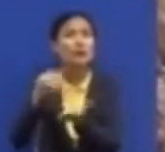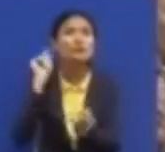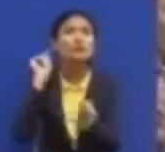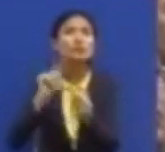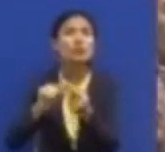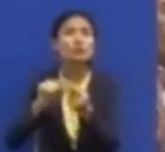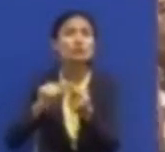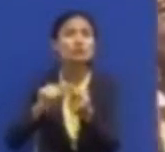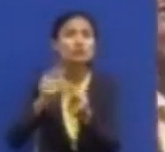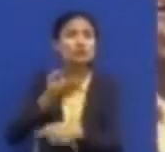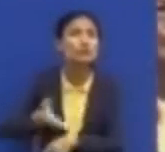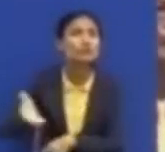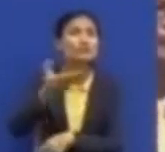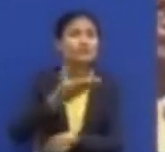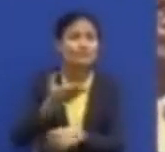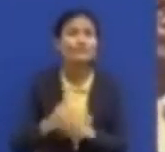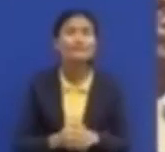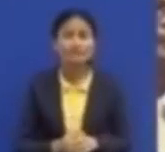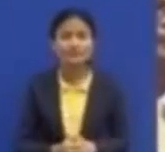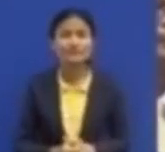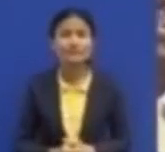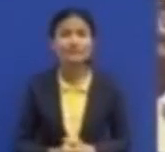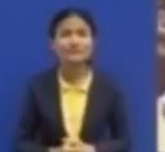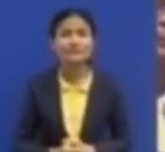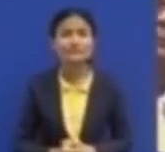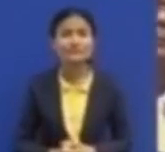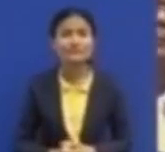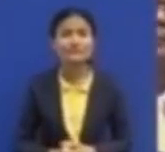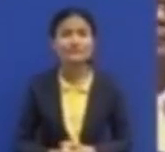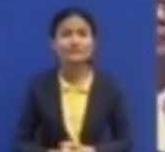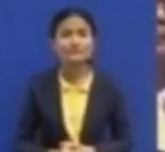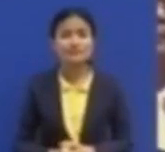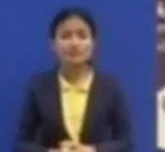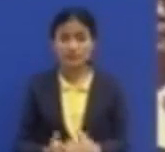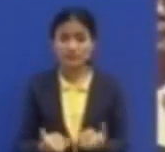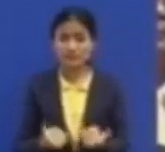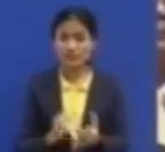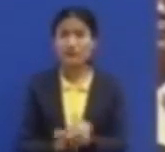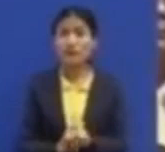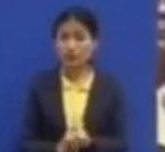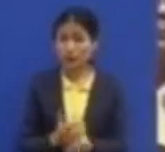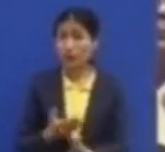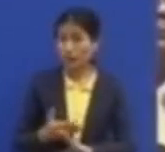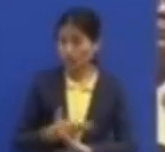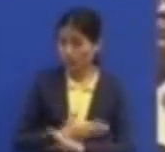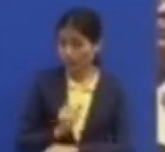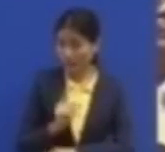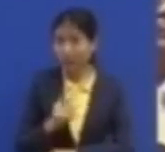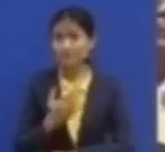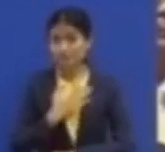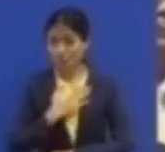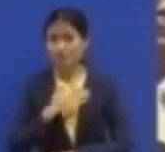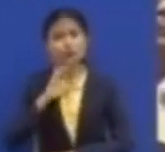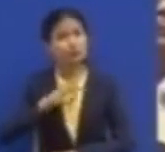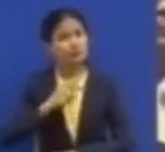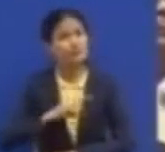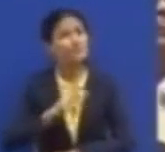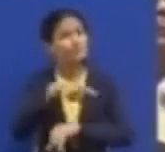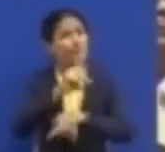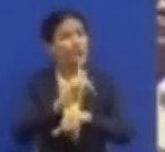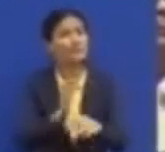บวาระต่อไปท่านประธานครับก่อนอื่นผมขออนุญาตชื่นชมท่านประธานท่านประธานขึ้นม